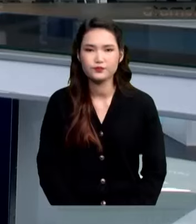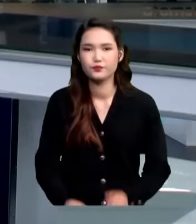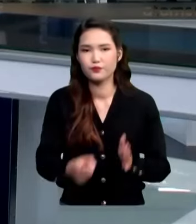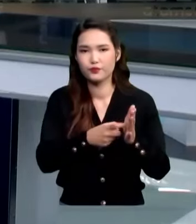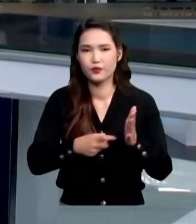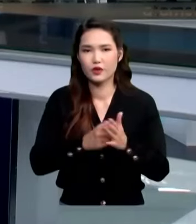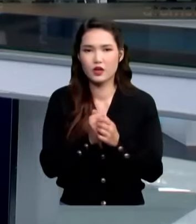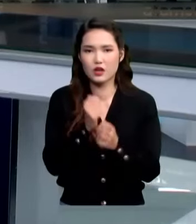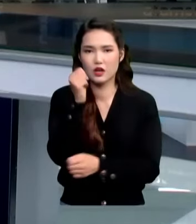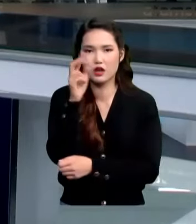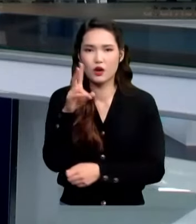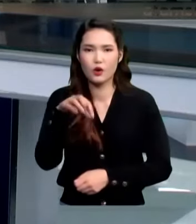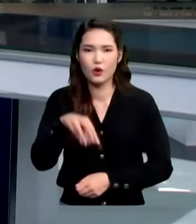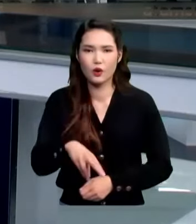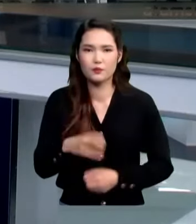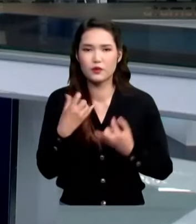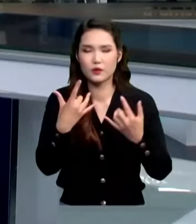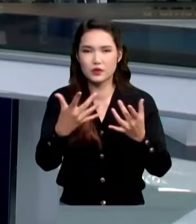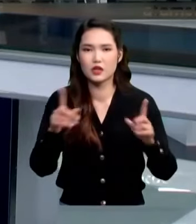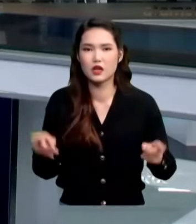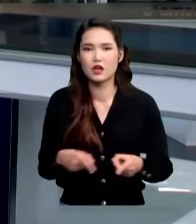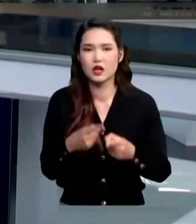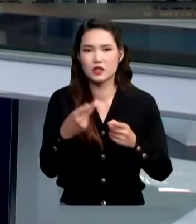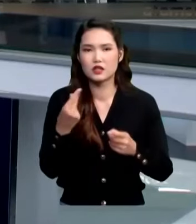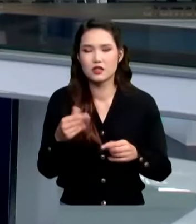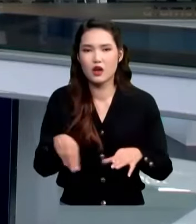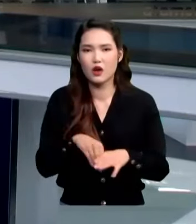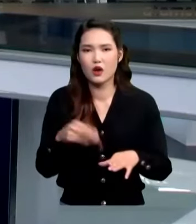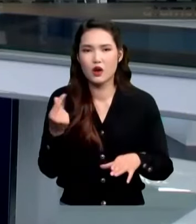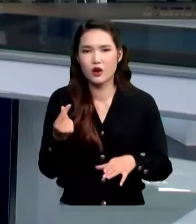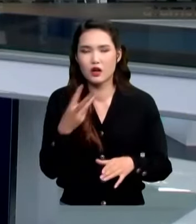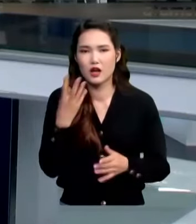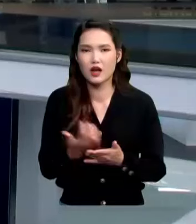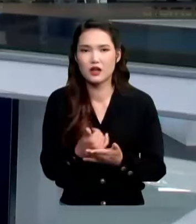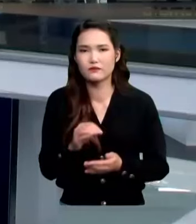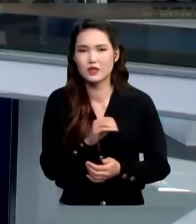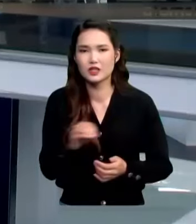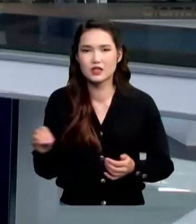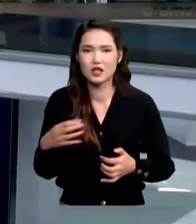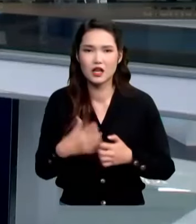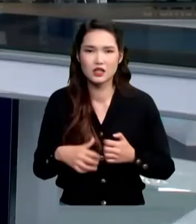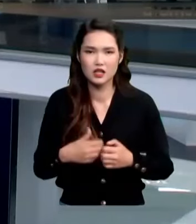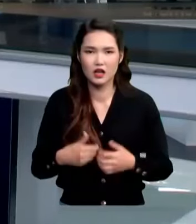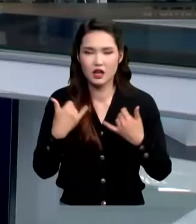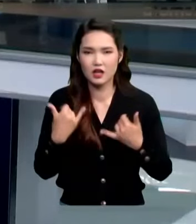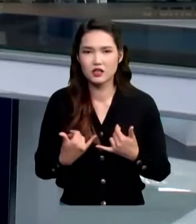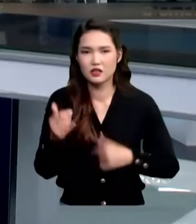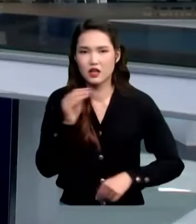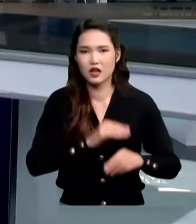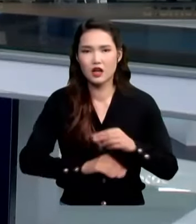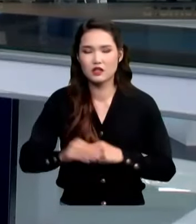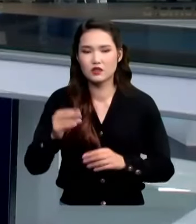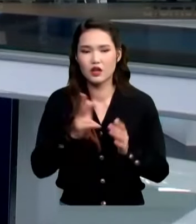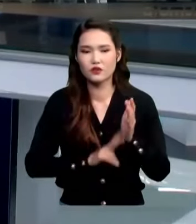Караганде работники коммунальных служб требуют поднять им оклад. Официально средняя зарплата на сегодняшний день составляет